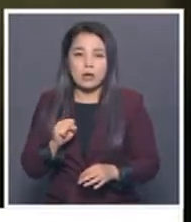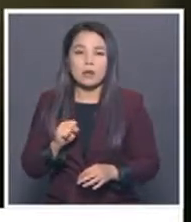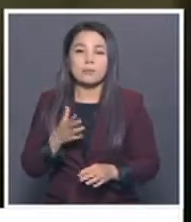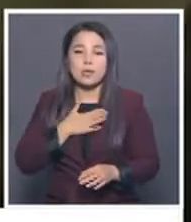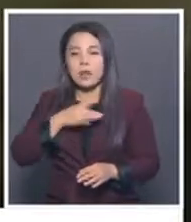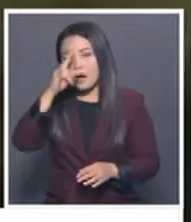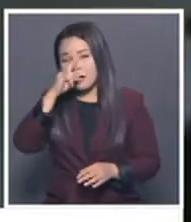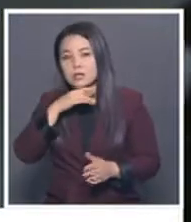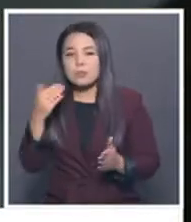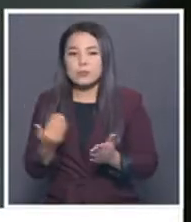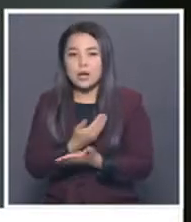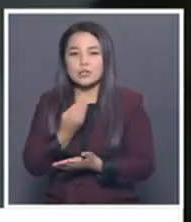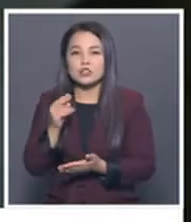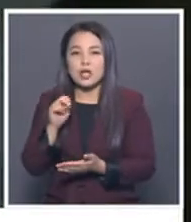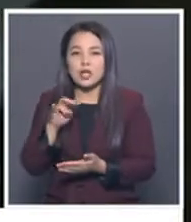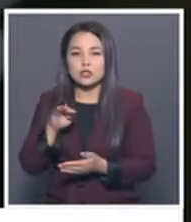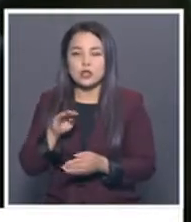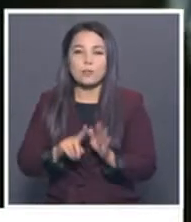Қазақстаным атты жаңа челлендж бастады.